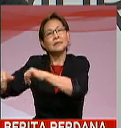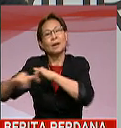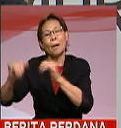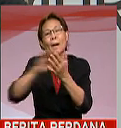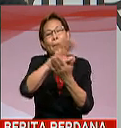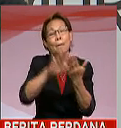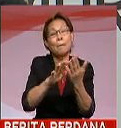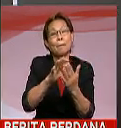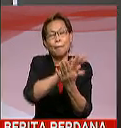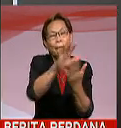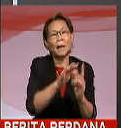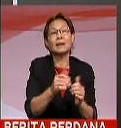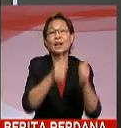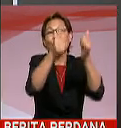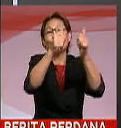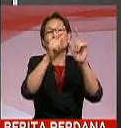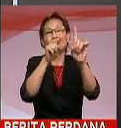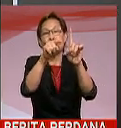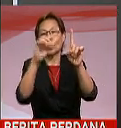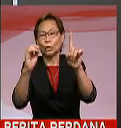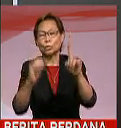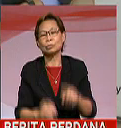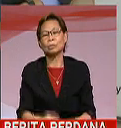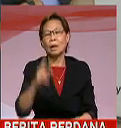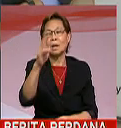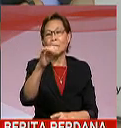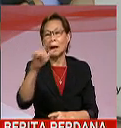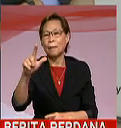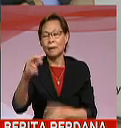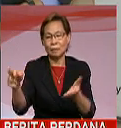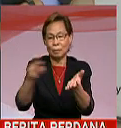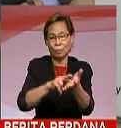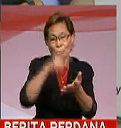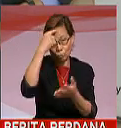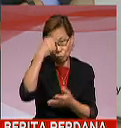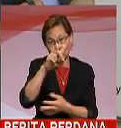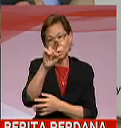Pelan Induk 1.0. Kamal Firmansyah Kamaluddin, RTM.